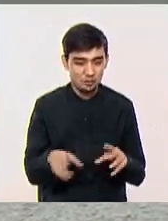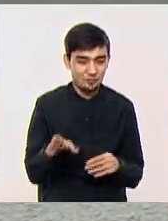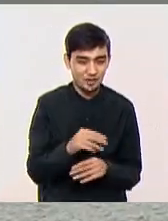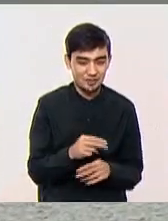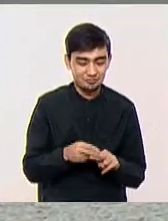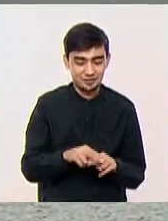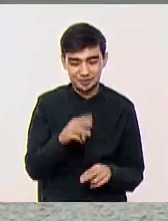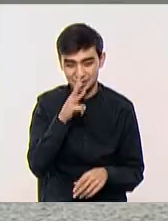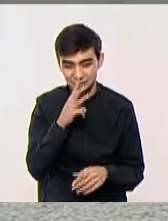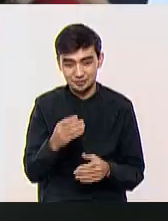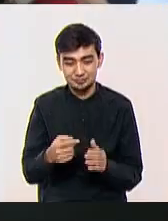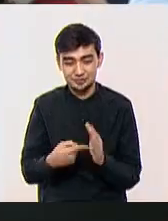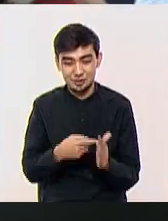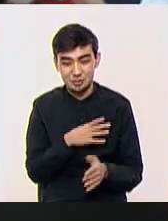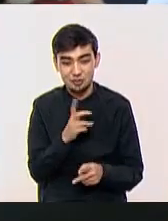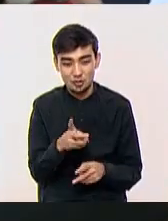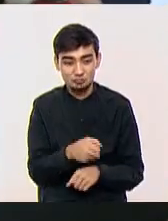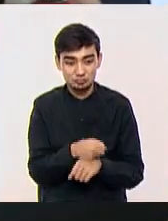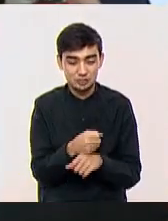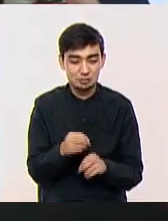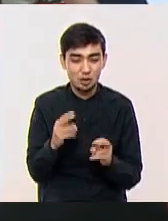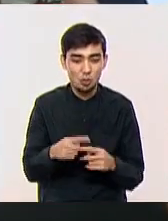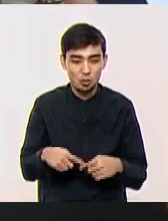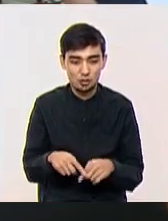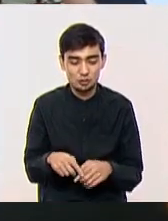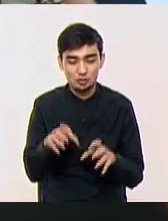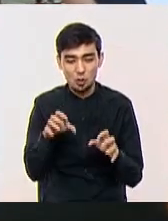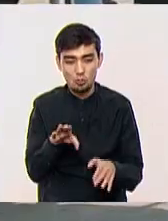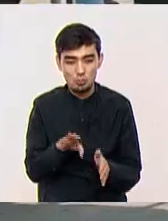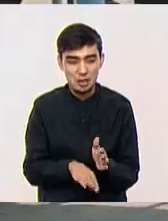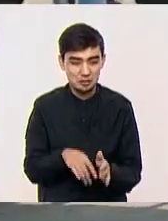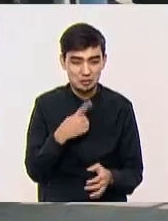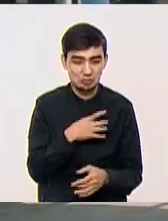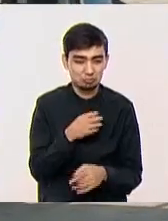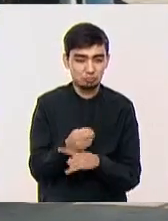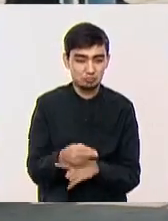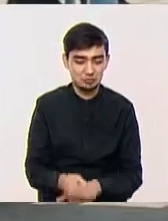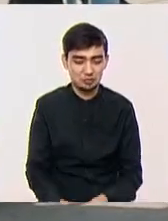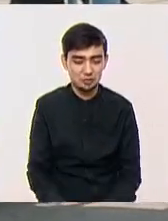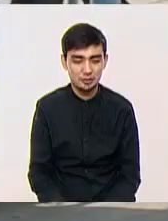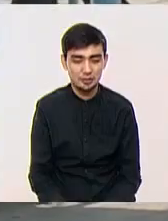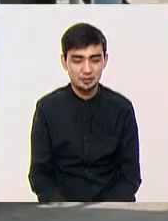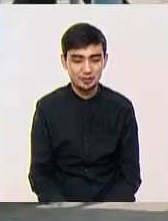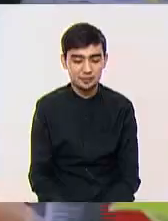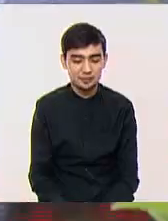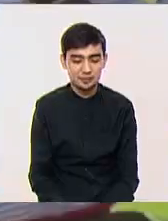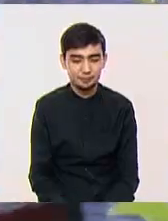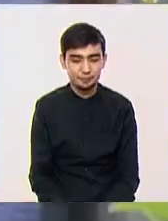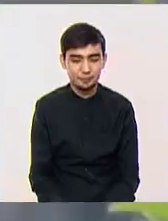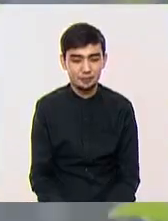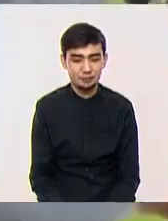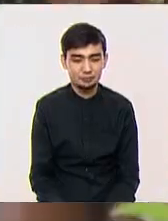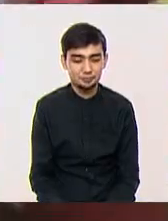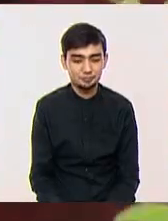қызметкерлерінің еңбек ақысын сұраған жұмысшылар ереуілін құзырлы органдар заңсыз деп таныған еді. Махаббат Нұржанқызы, Абай